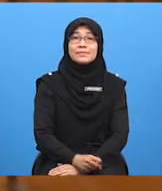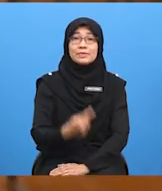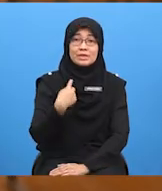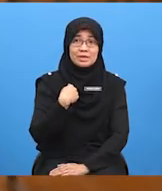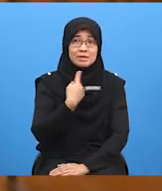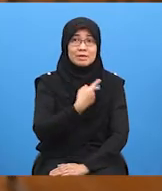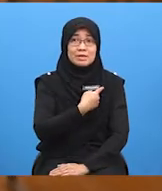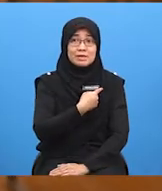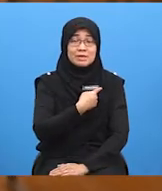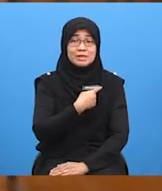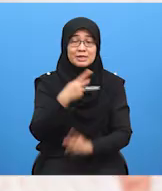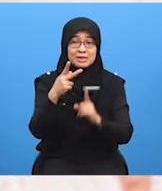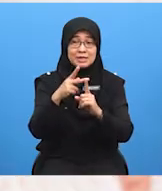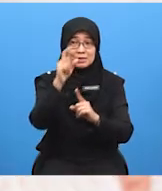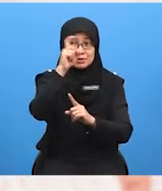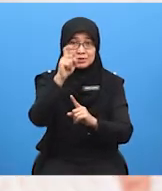Kita ke soalan seterusnya.